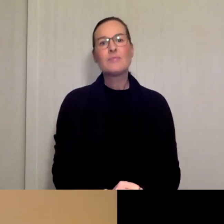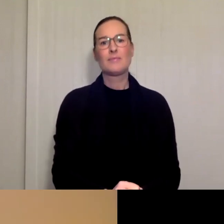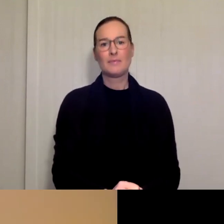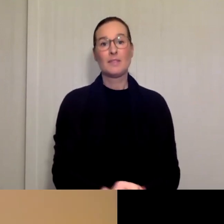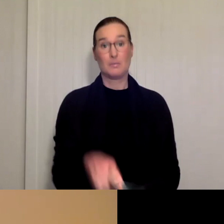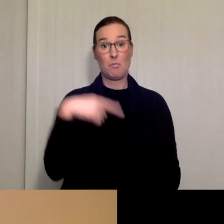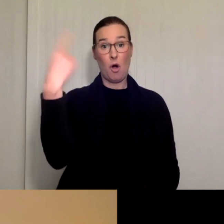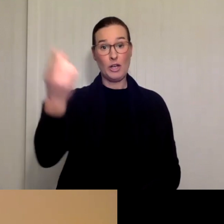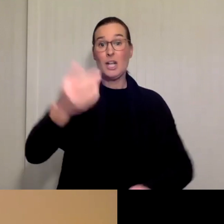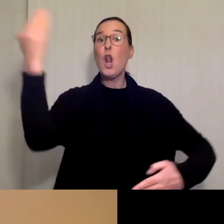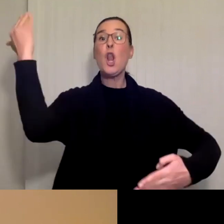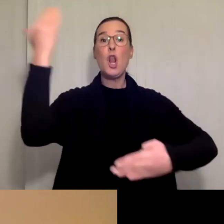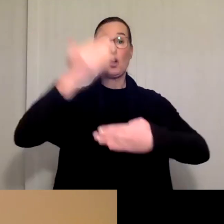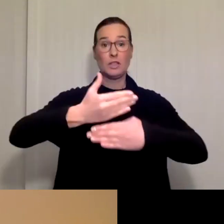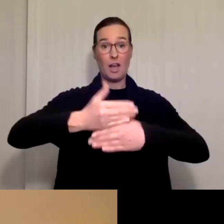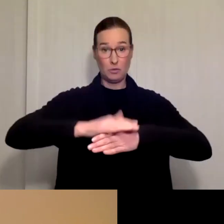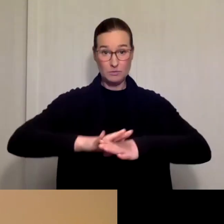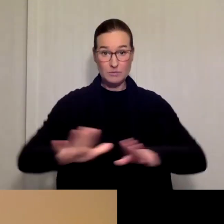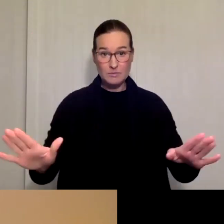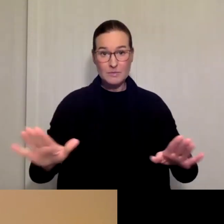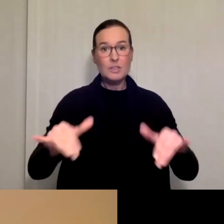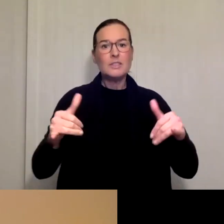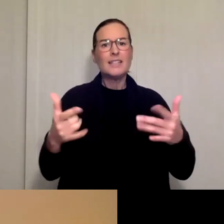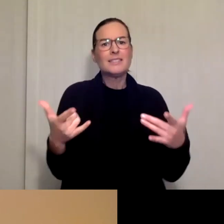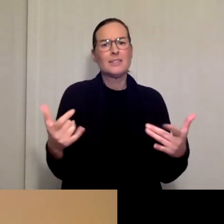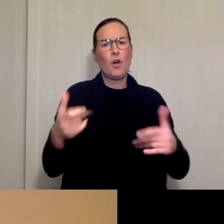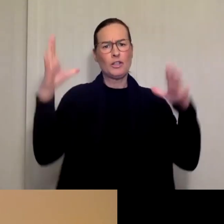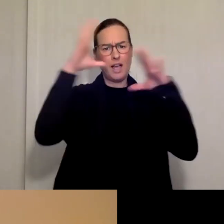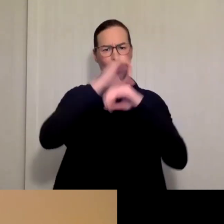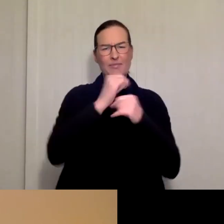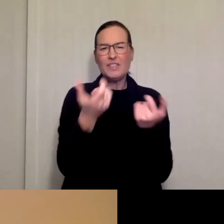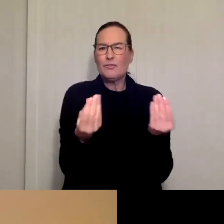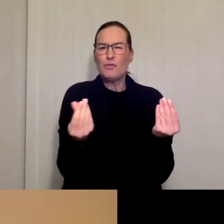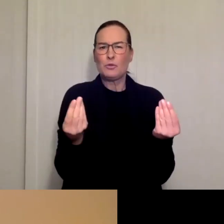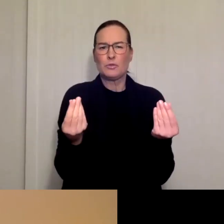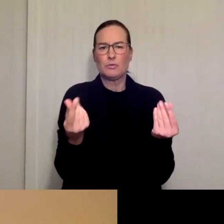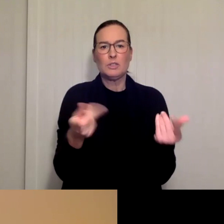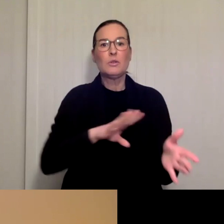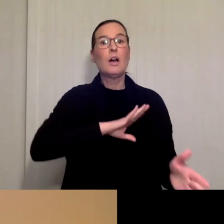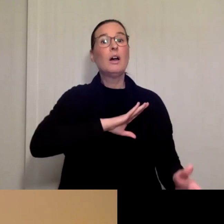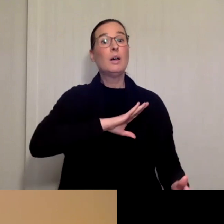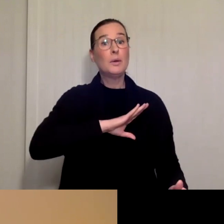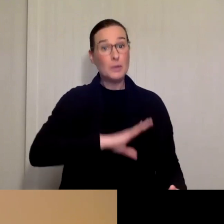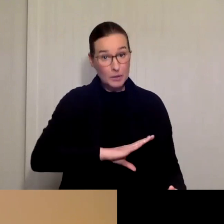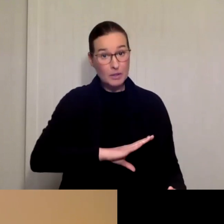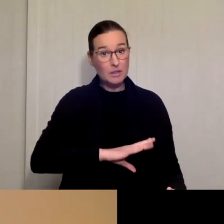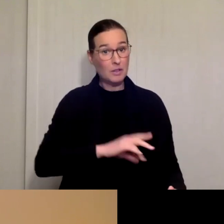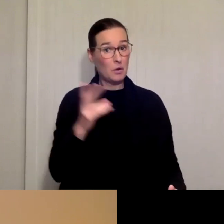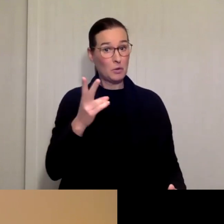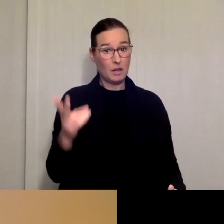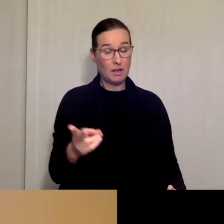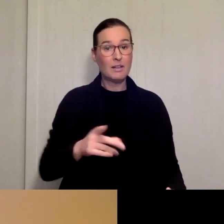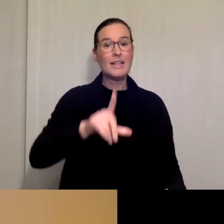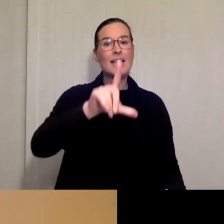Lockdowns die öffentliche Debatte? Sind Sie erleichtert? Es ist ja einmal früher, als es die